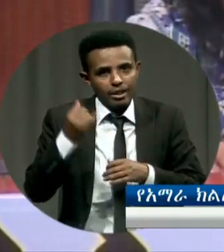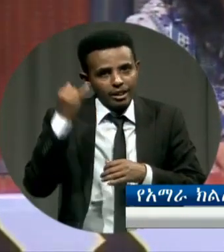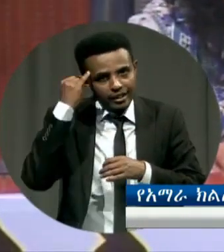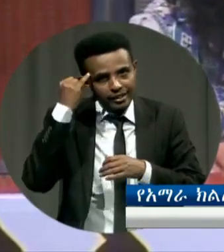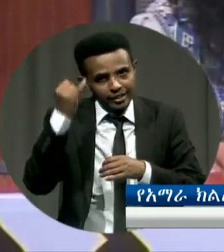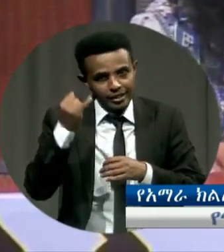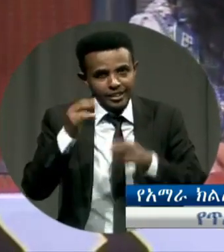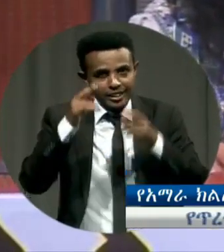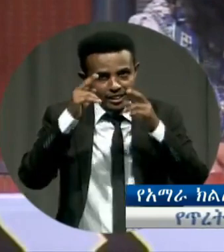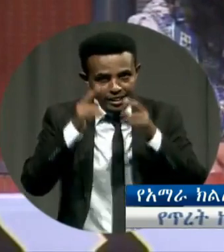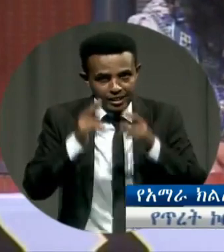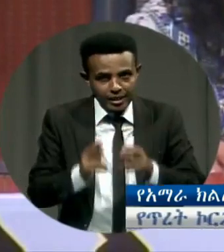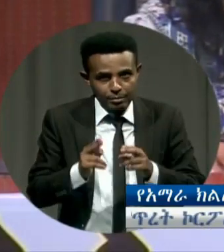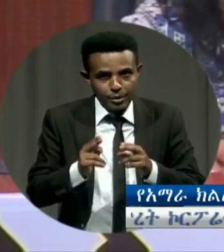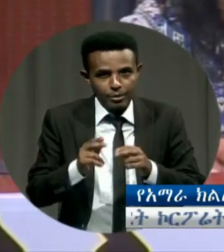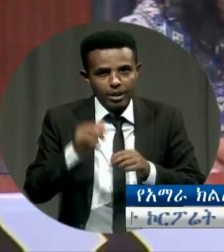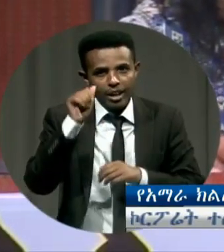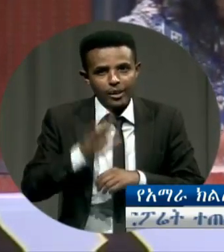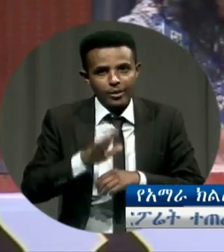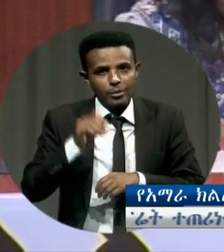አመሰግናለሁ የተከበሩ አቶ ቢያዝን።